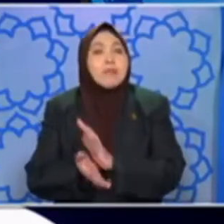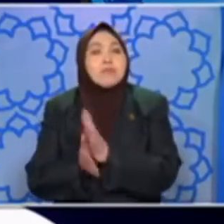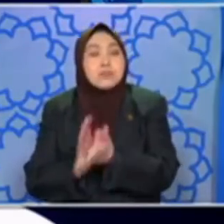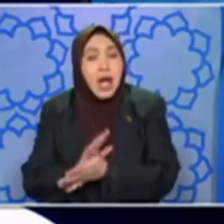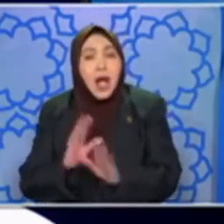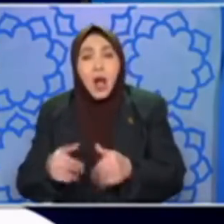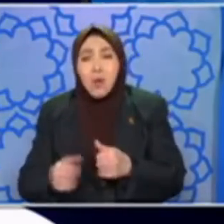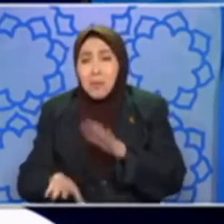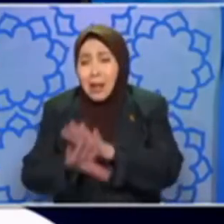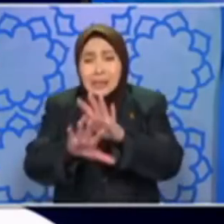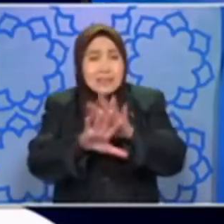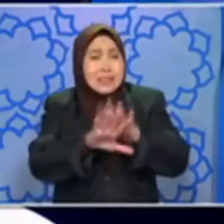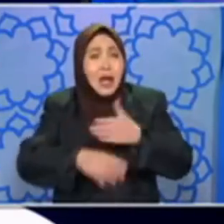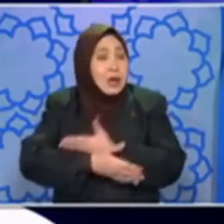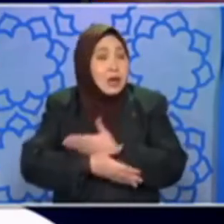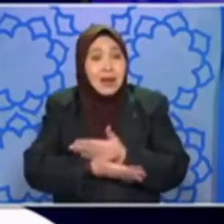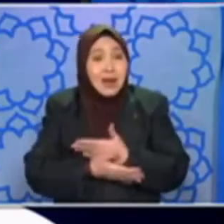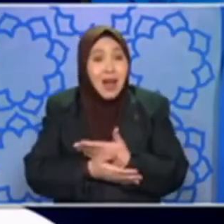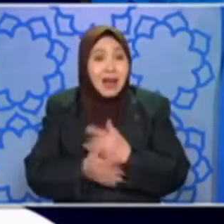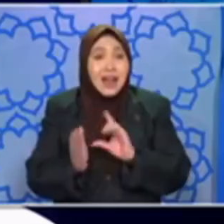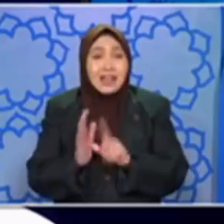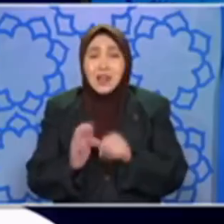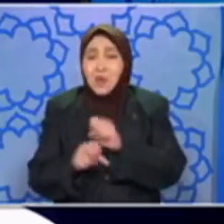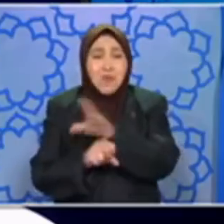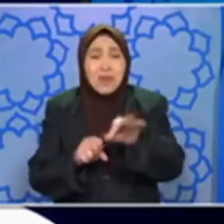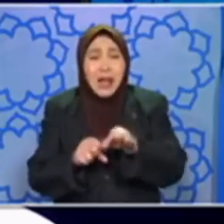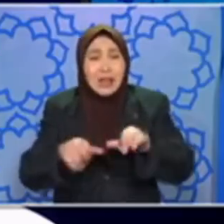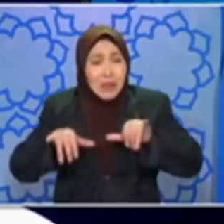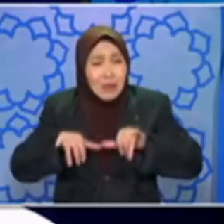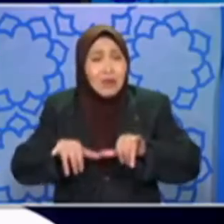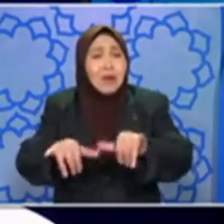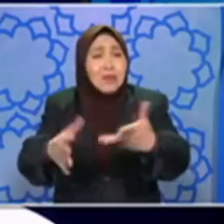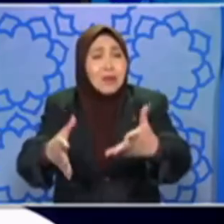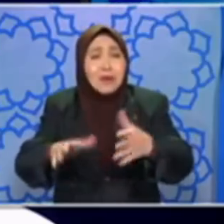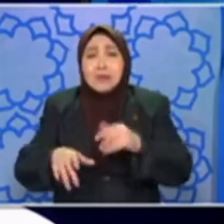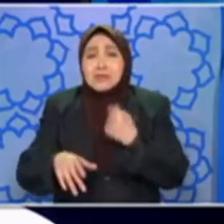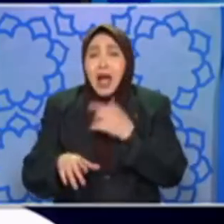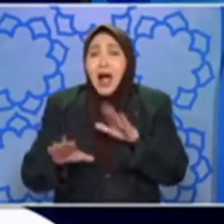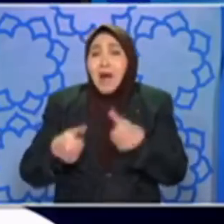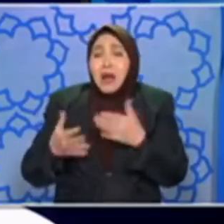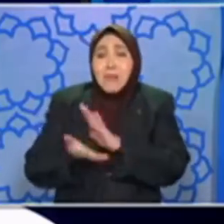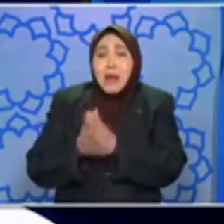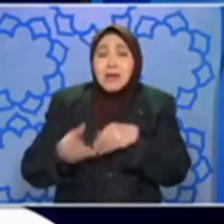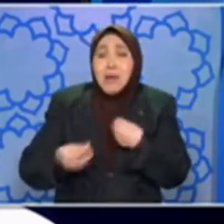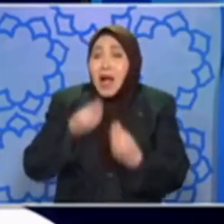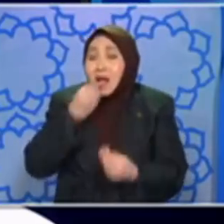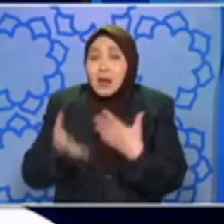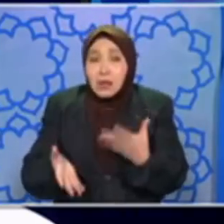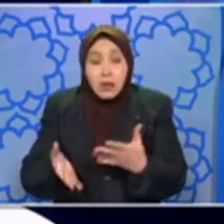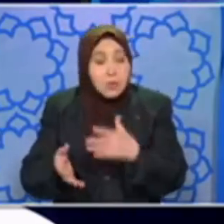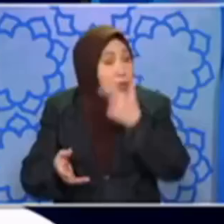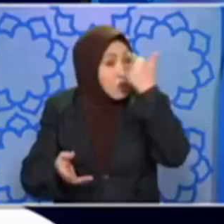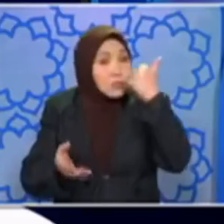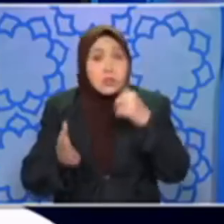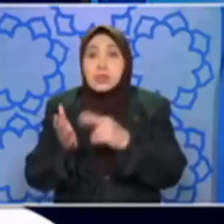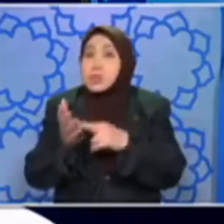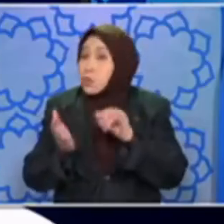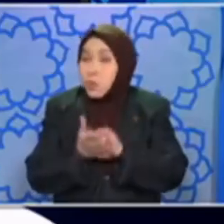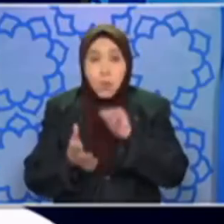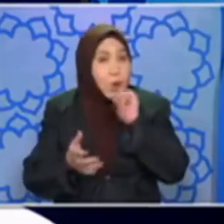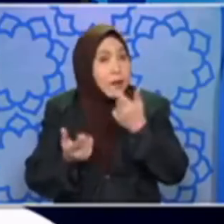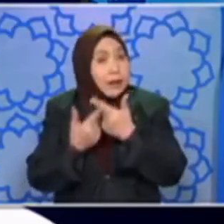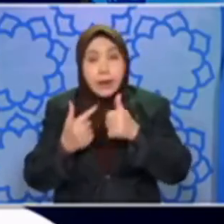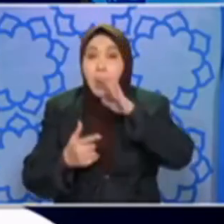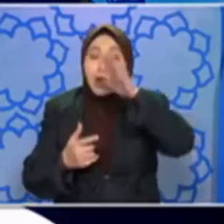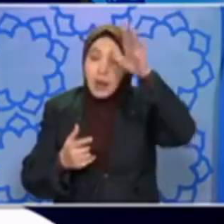makan. Jangan bimbang kepada perkara tersebut kerana sumber rezeki itu bukan daripada ayah ataupun mak, tetapi datang